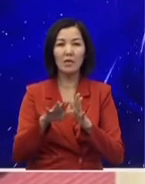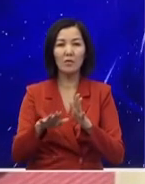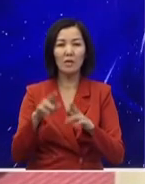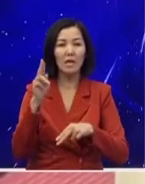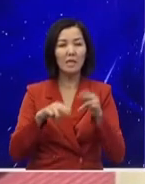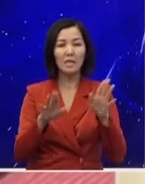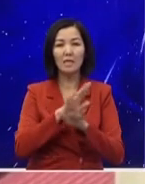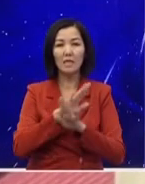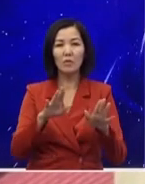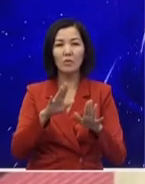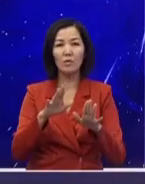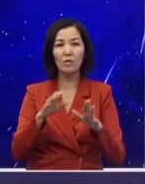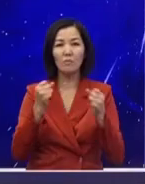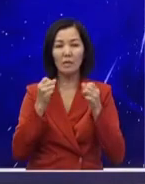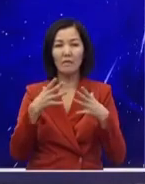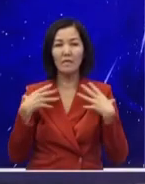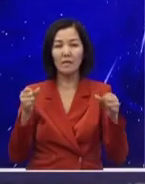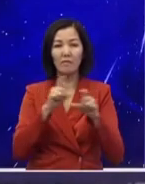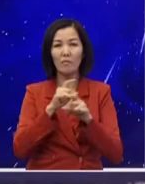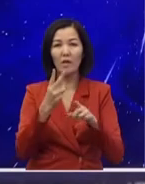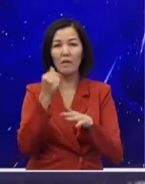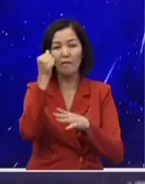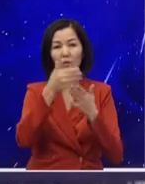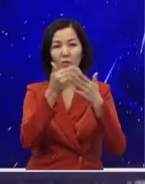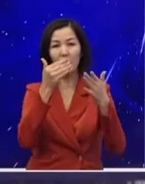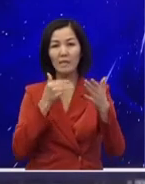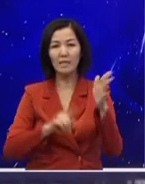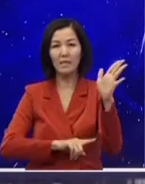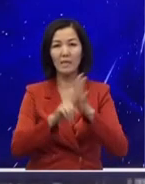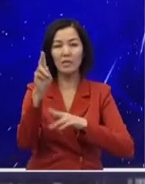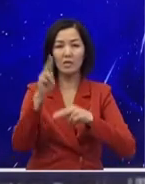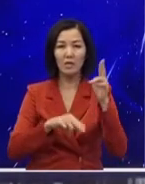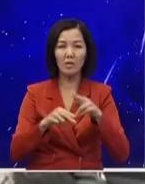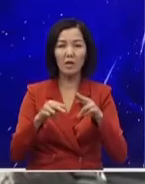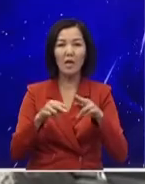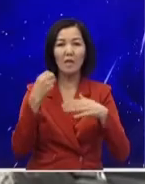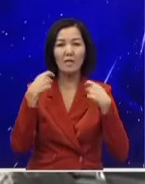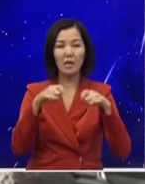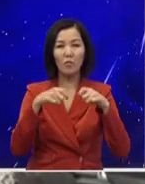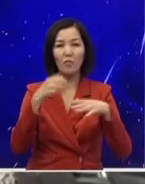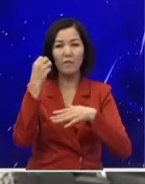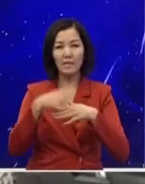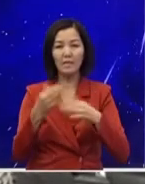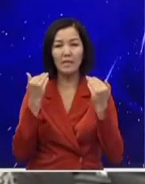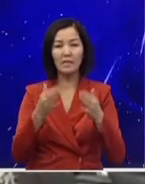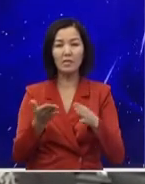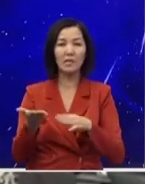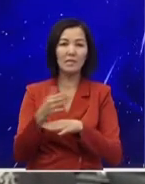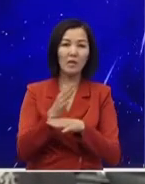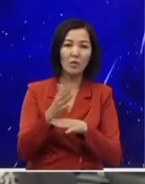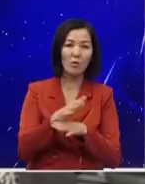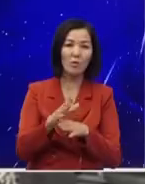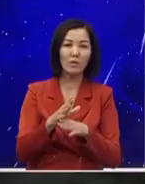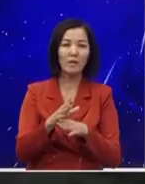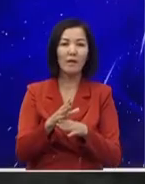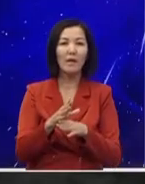недостроенный спортивно-оздоровительный комплекс, а 2 года назад здесь началось строительство торгового центра. Сейчас археологи совместно с